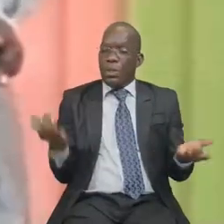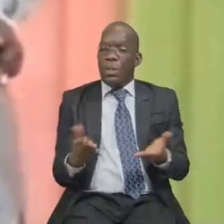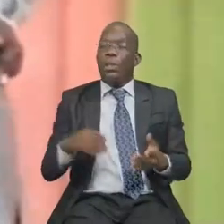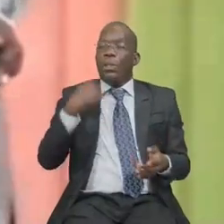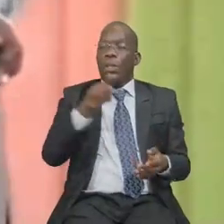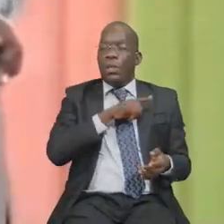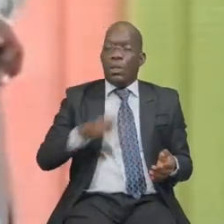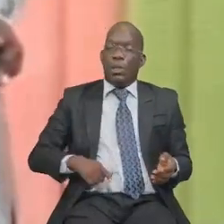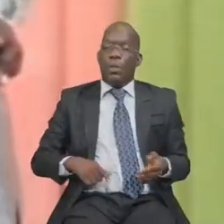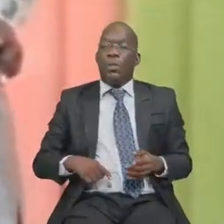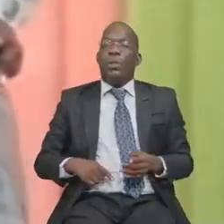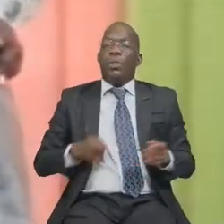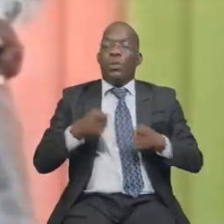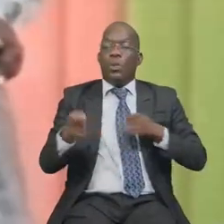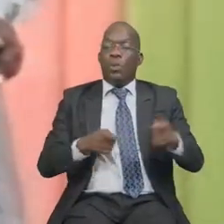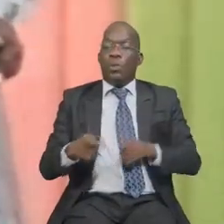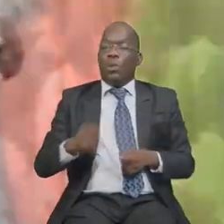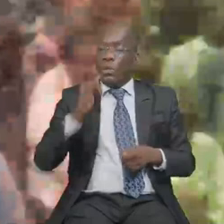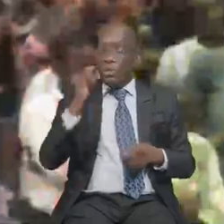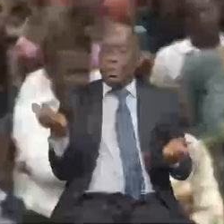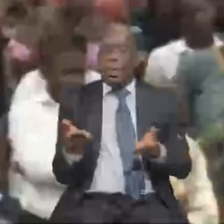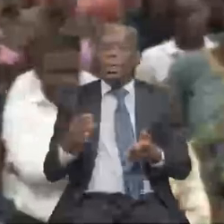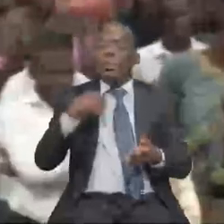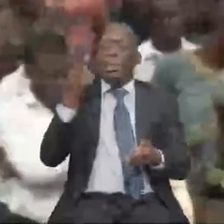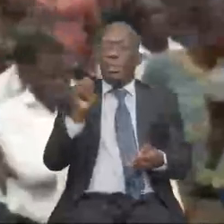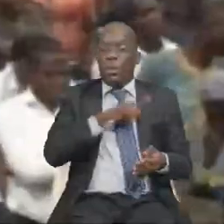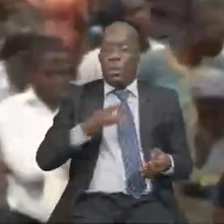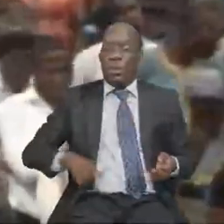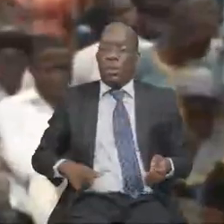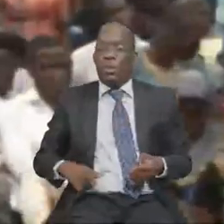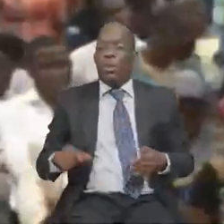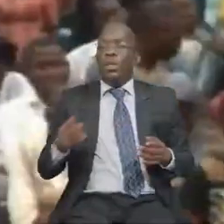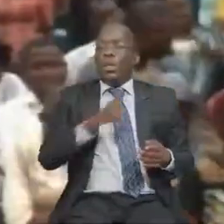La domination est disponible, parle au Seigneur. Christ a tout payé.